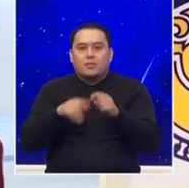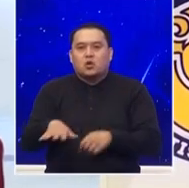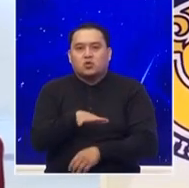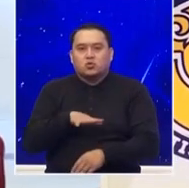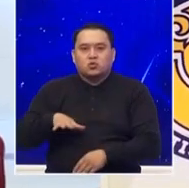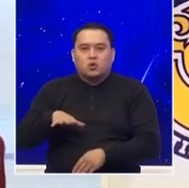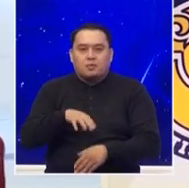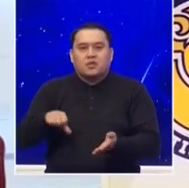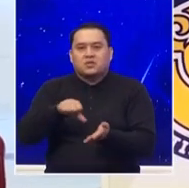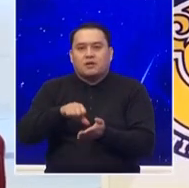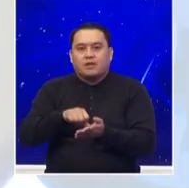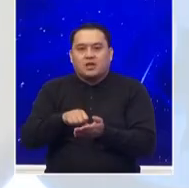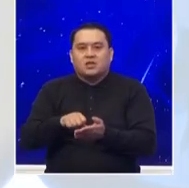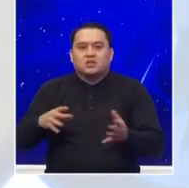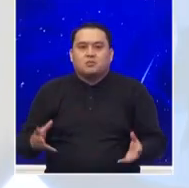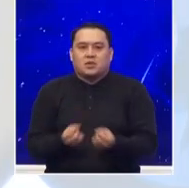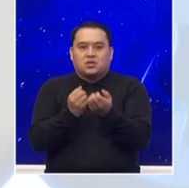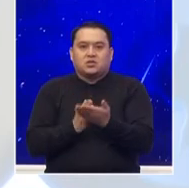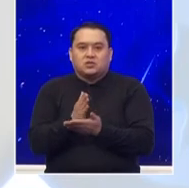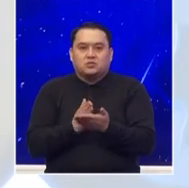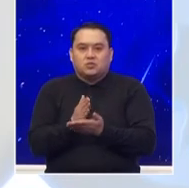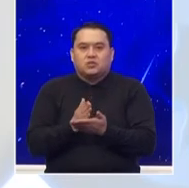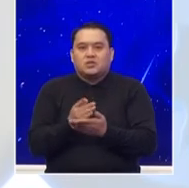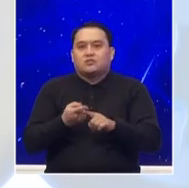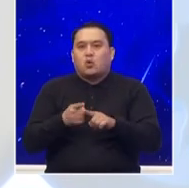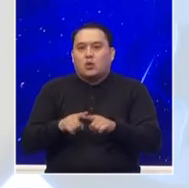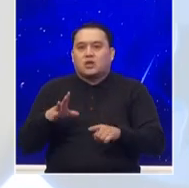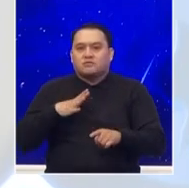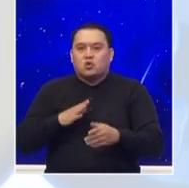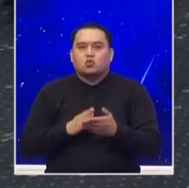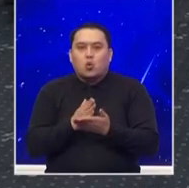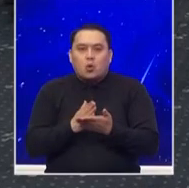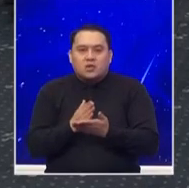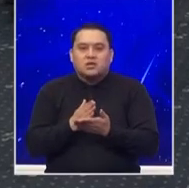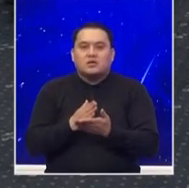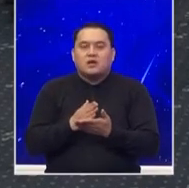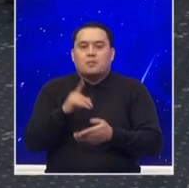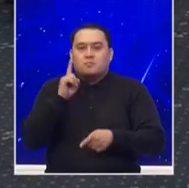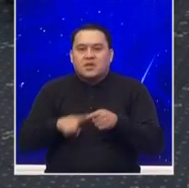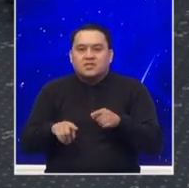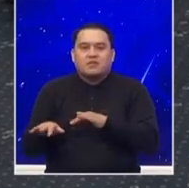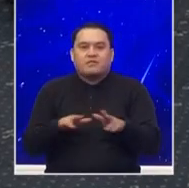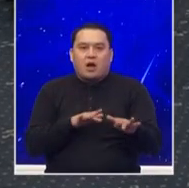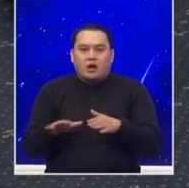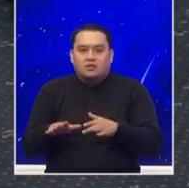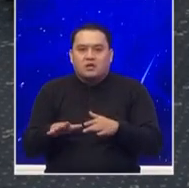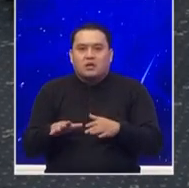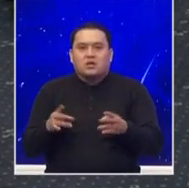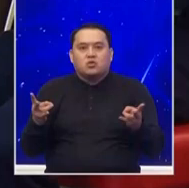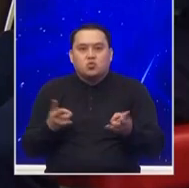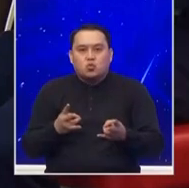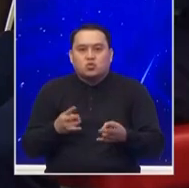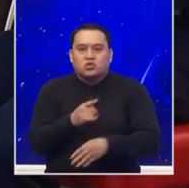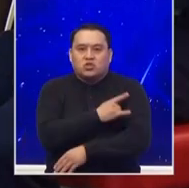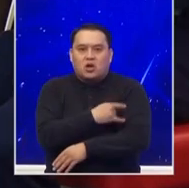площадке ЖТСУ Медиа представители департамента по чрезвычайным ситуациям. Однако службам экстренного реагирования все равно